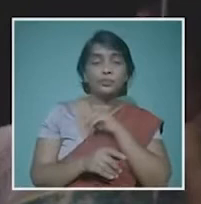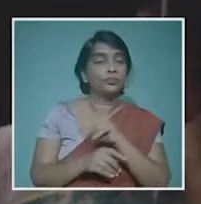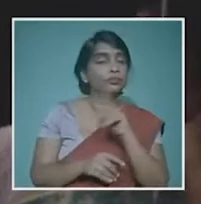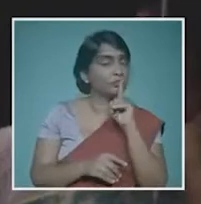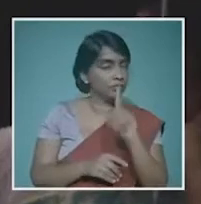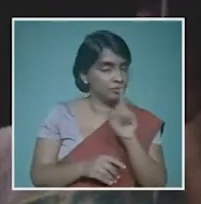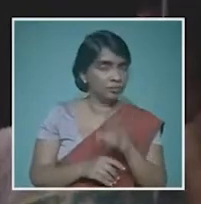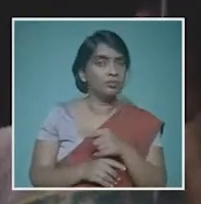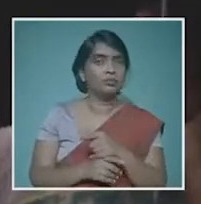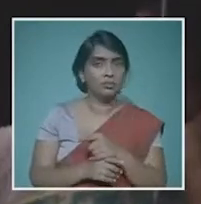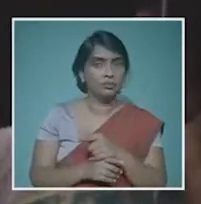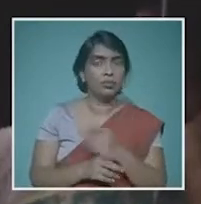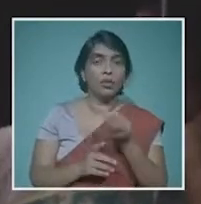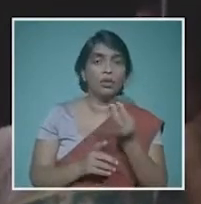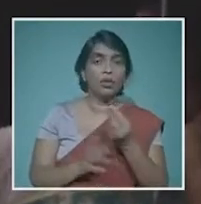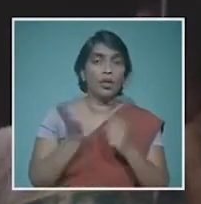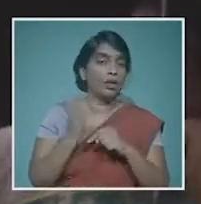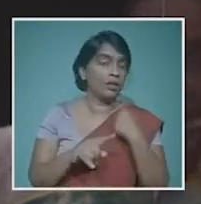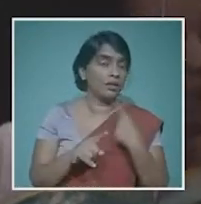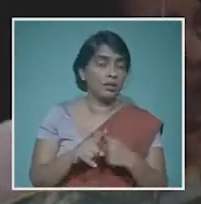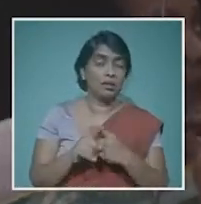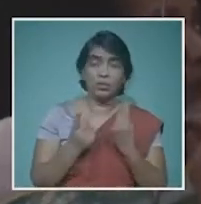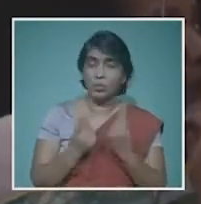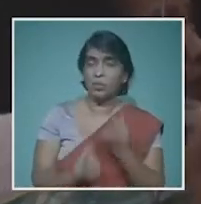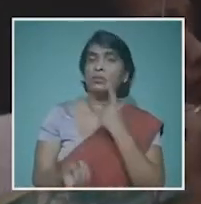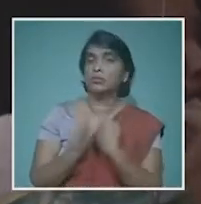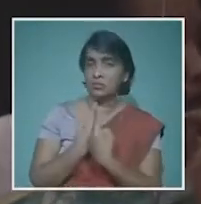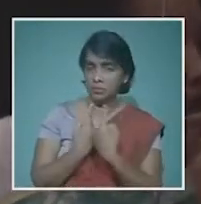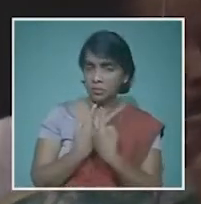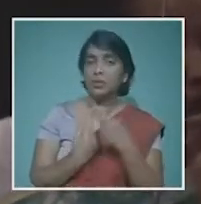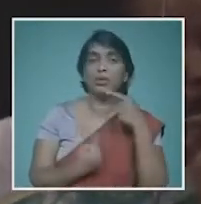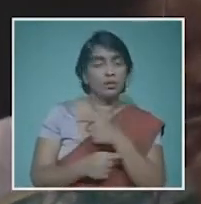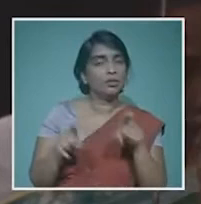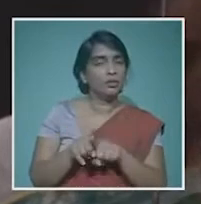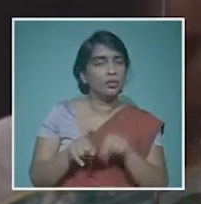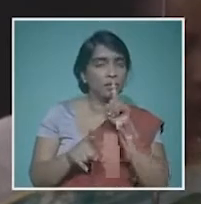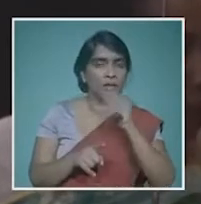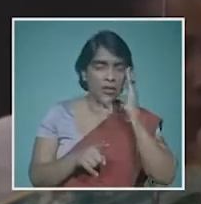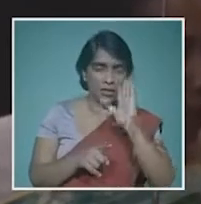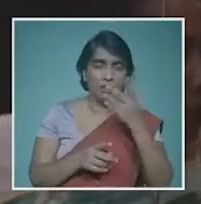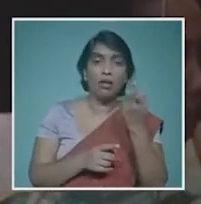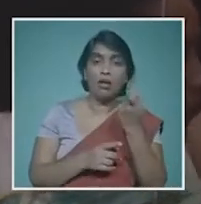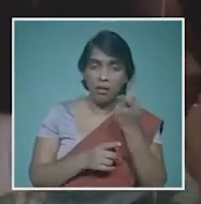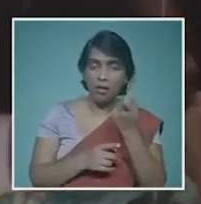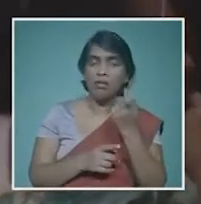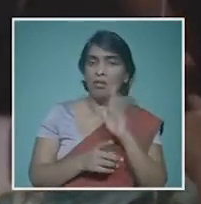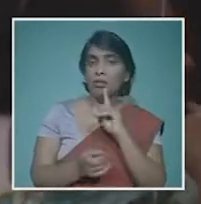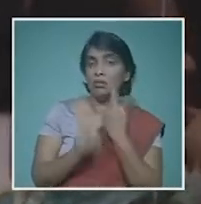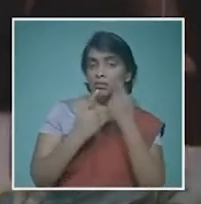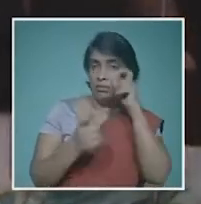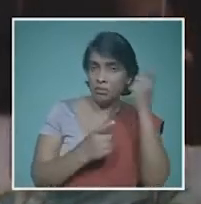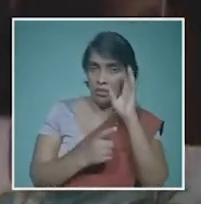තියෙනවා බදු ගැන වහාම සොයා බලන්න ඕනේ කියලා. ඒකම කියලා තියෙනවා ස්වාධීන ආර්ථික පුරෝගතනයක් සිදු කරන්න ඕනේ